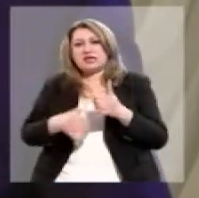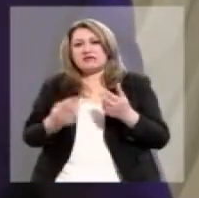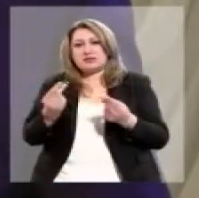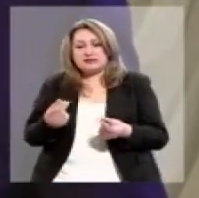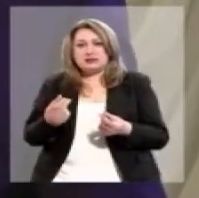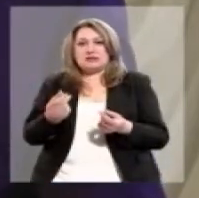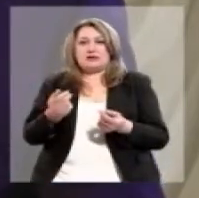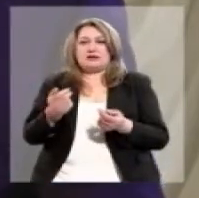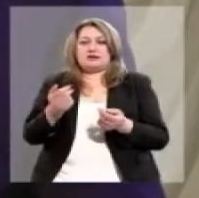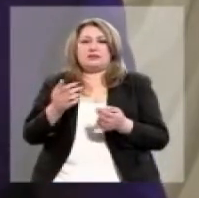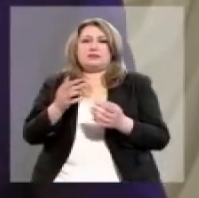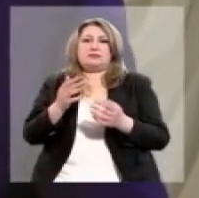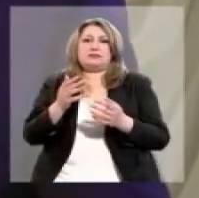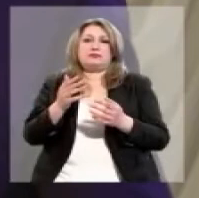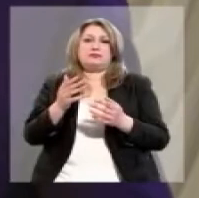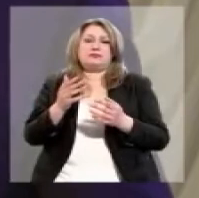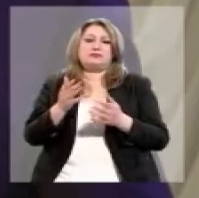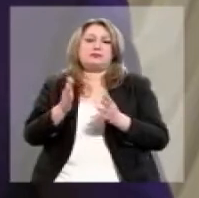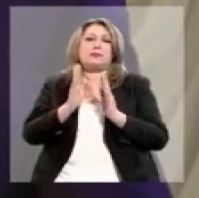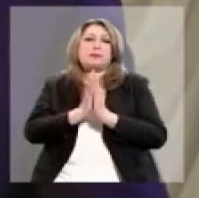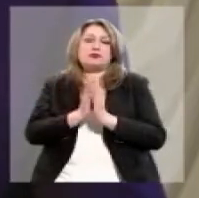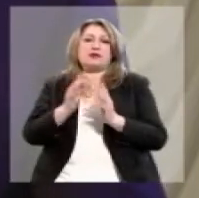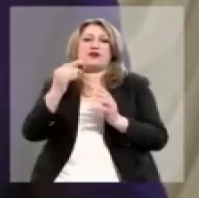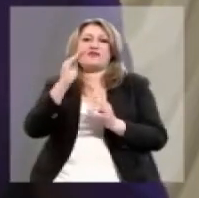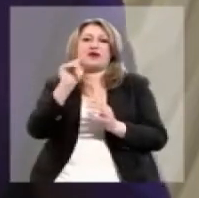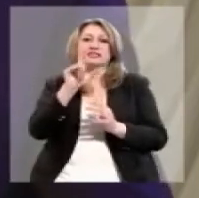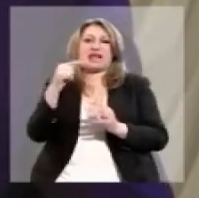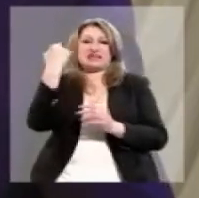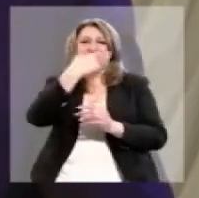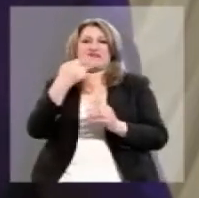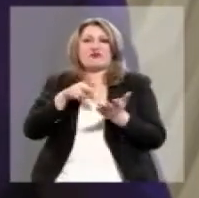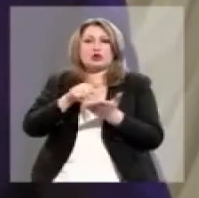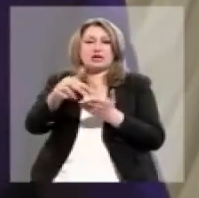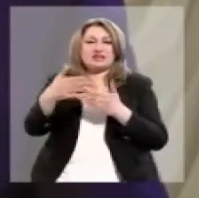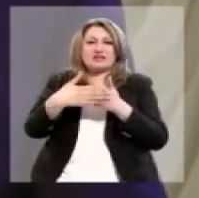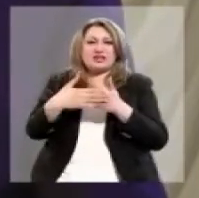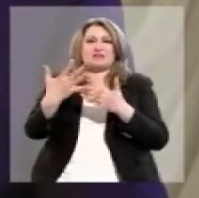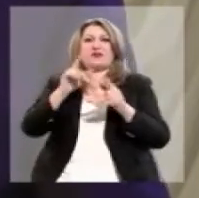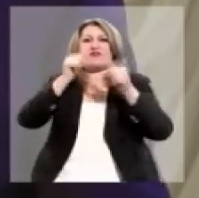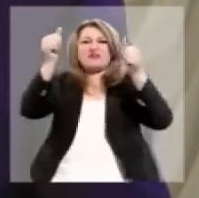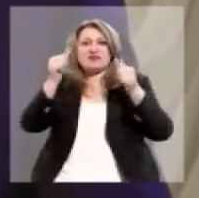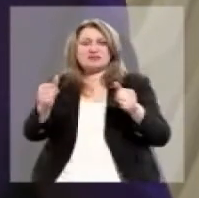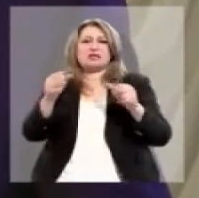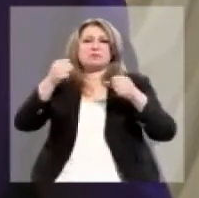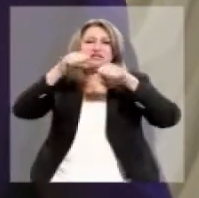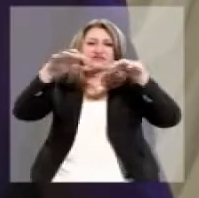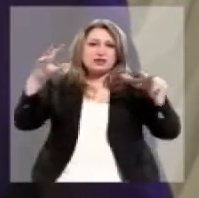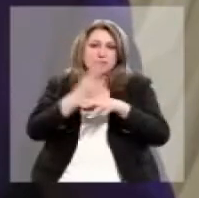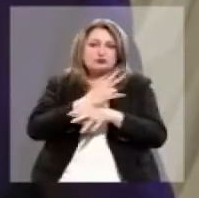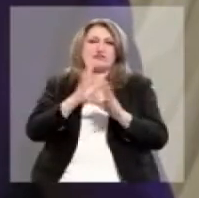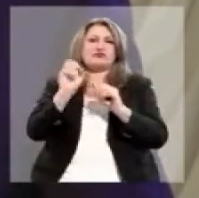бизнеса, привести свои порядок фасады зданий, входные группы. Вывески, подсветки